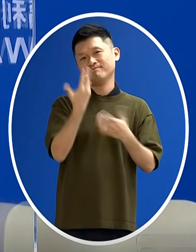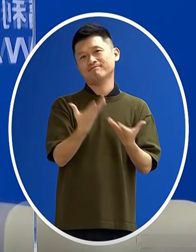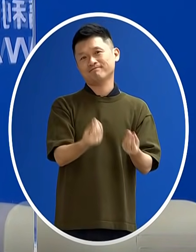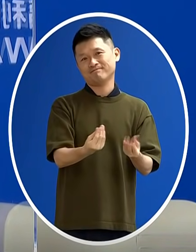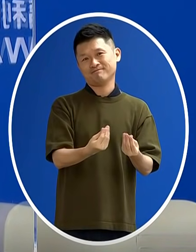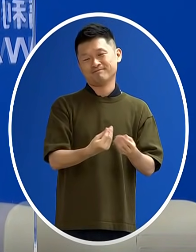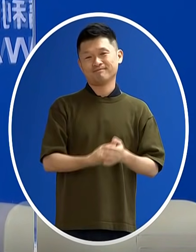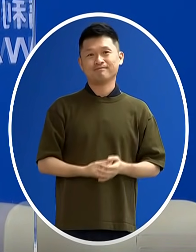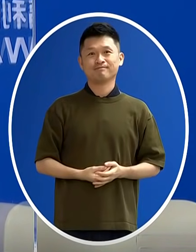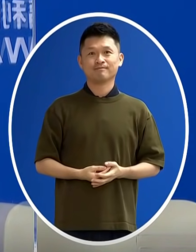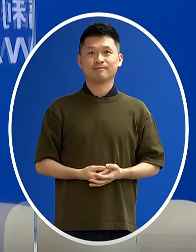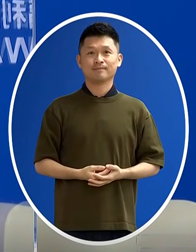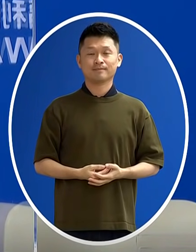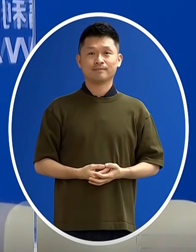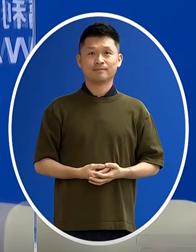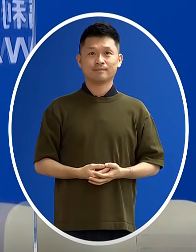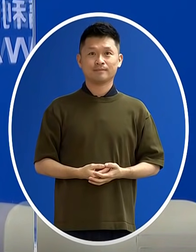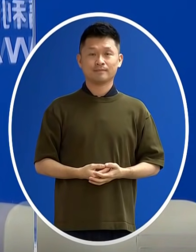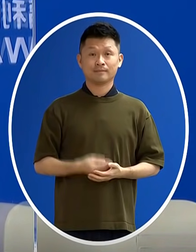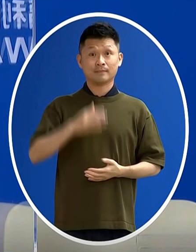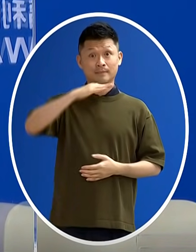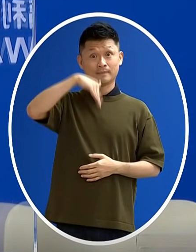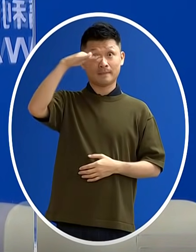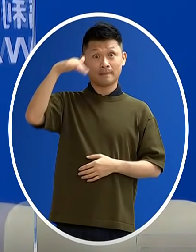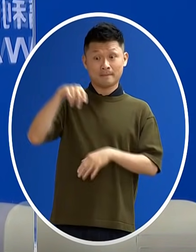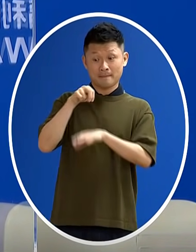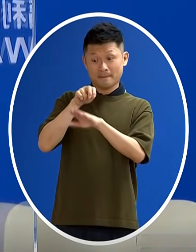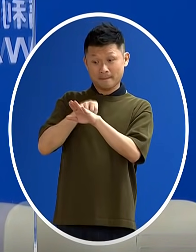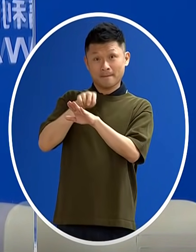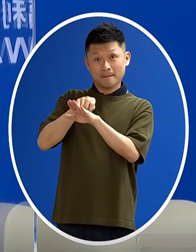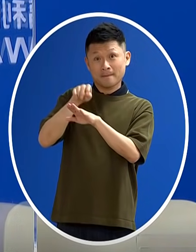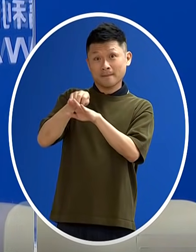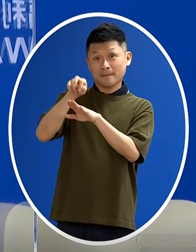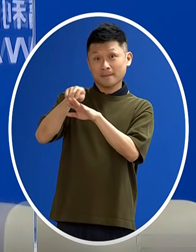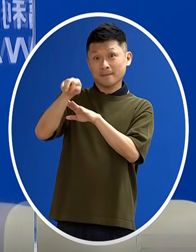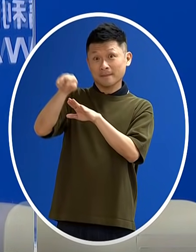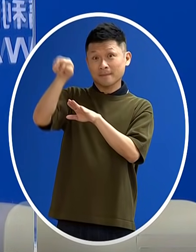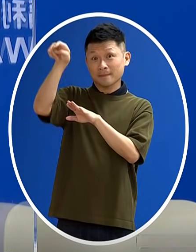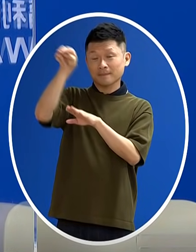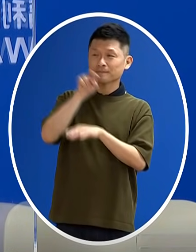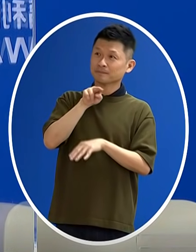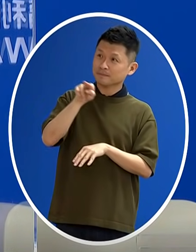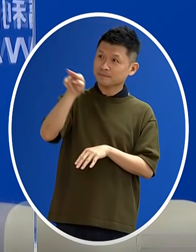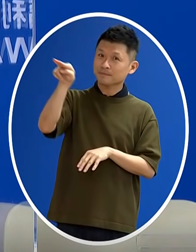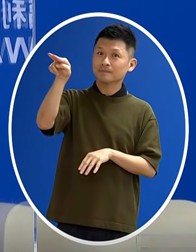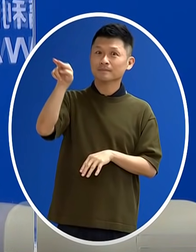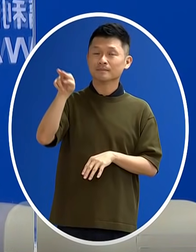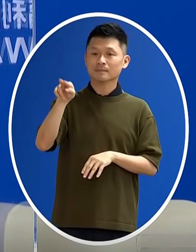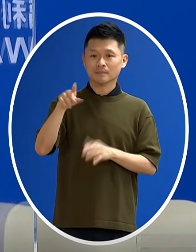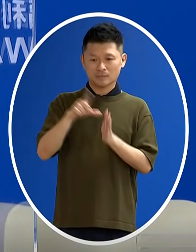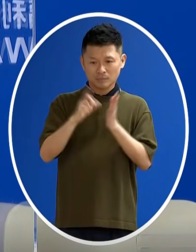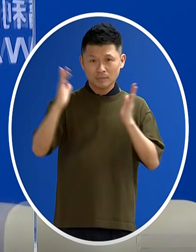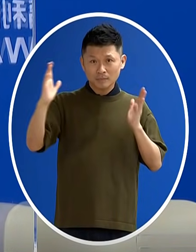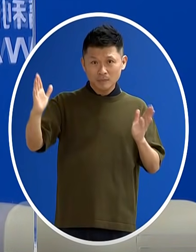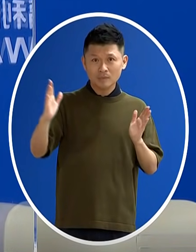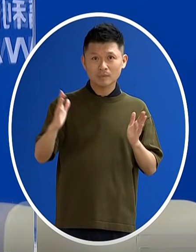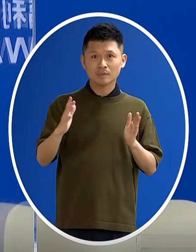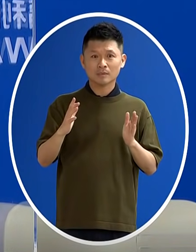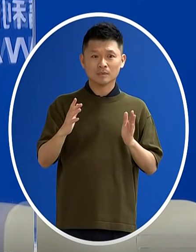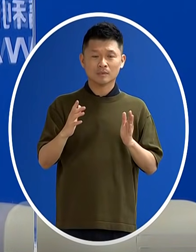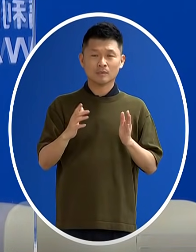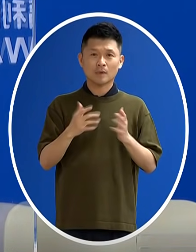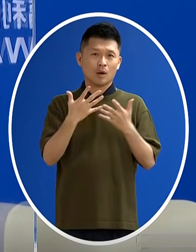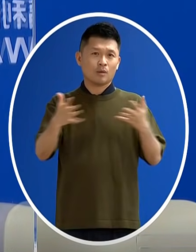你在这个登山步道上，你大家可以看得到，在这段时间很多人都还